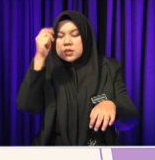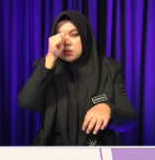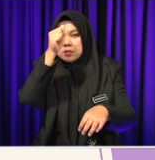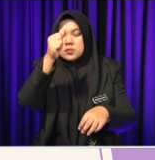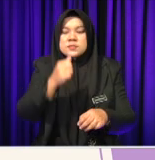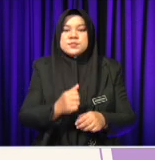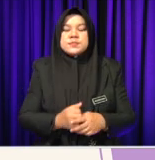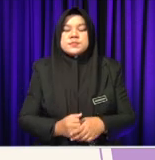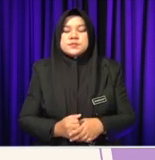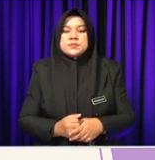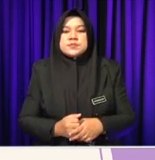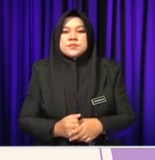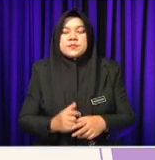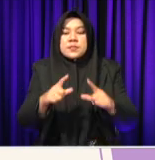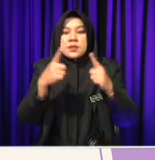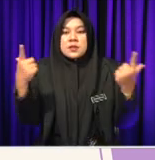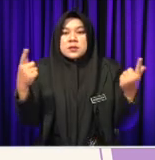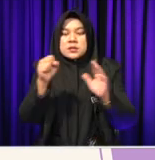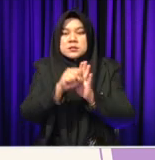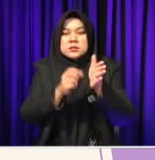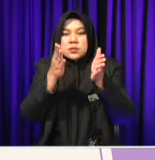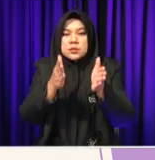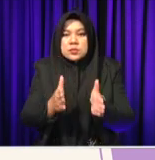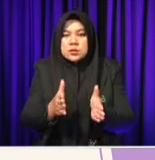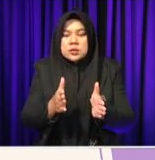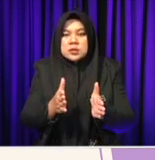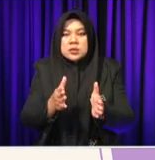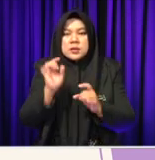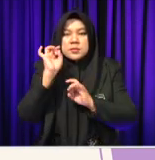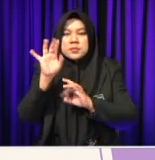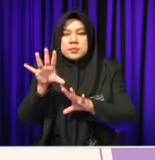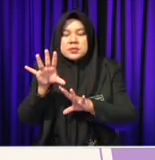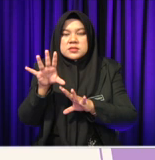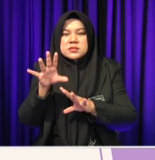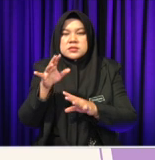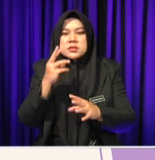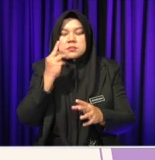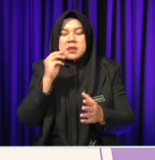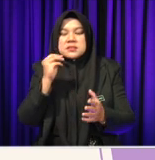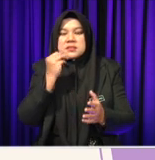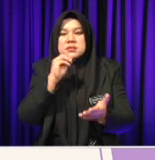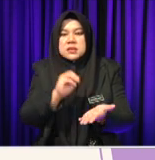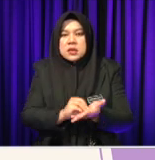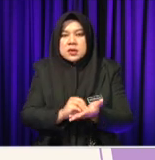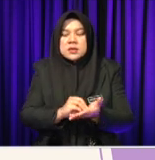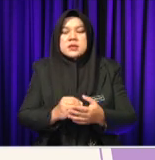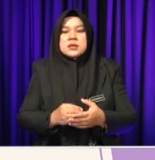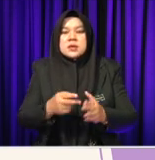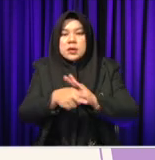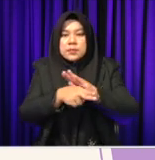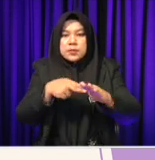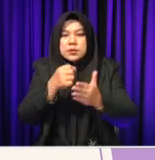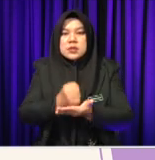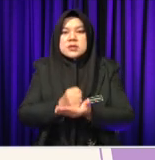orang kemudian la lainlain semua seorang seseorang yang membenci maksiat kerana takut kepada Allah seseorang yang menyembunyikan